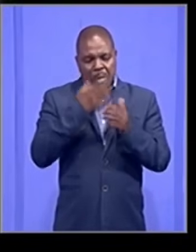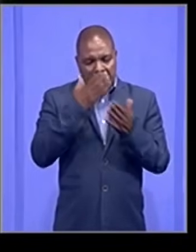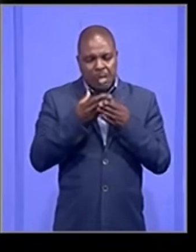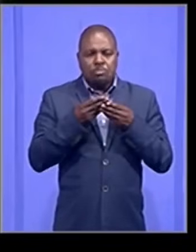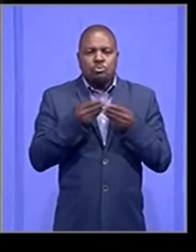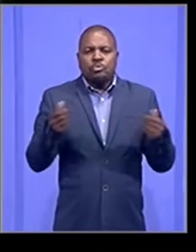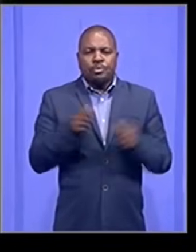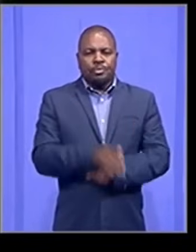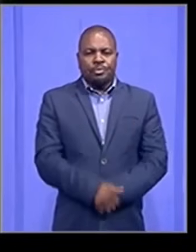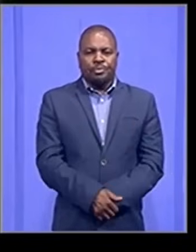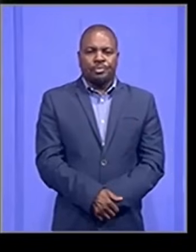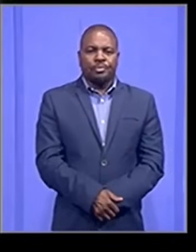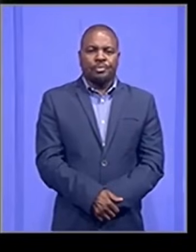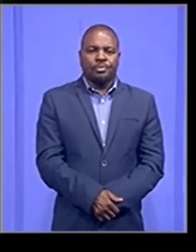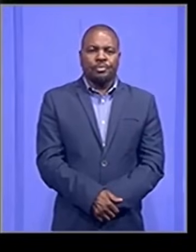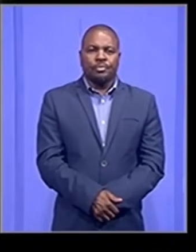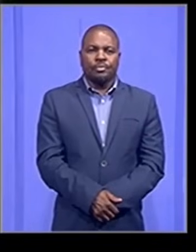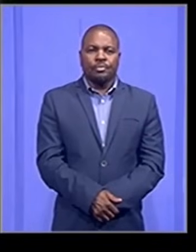rena.